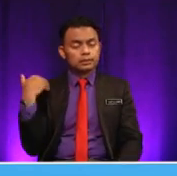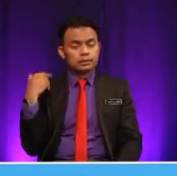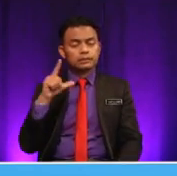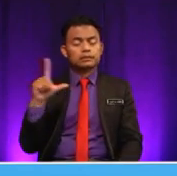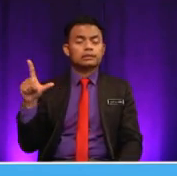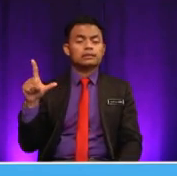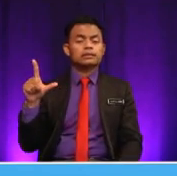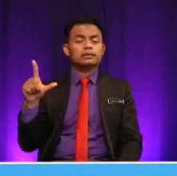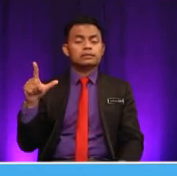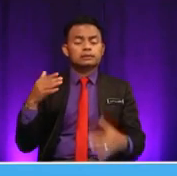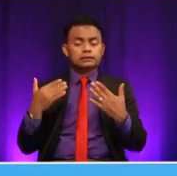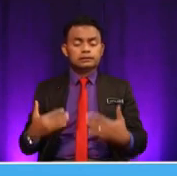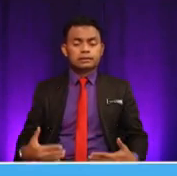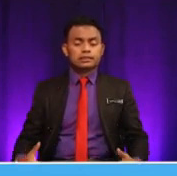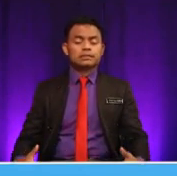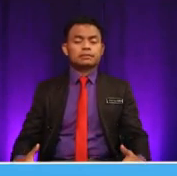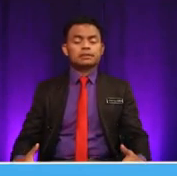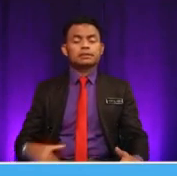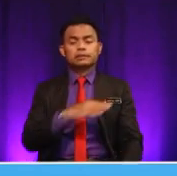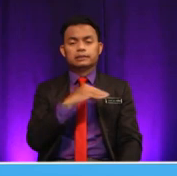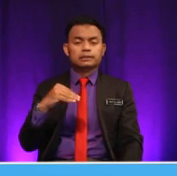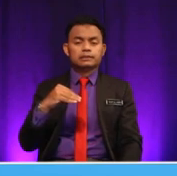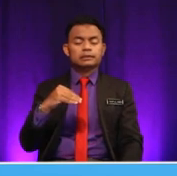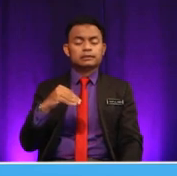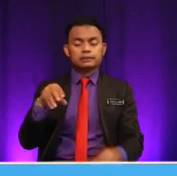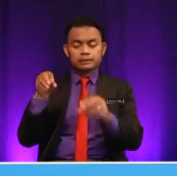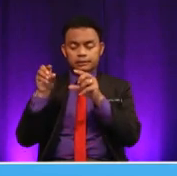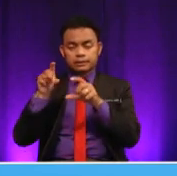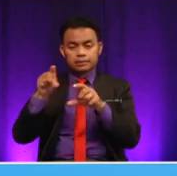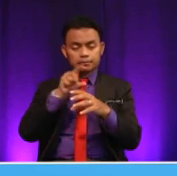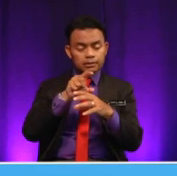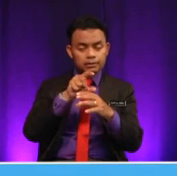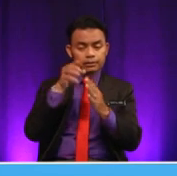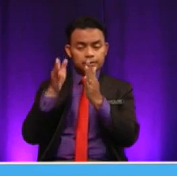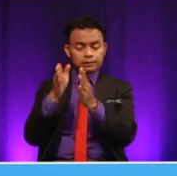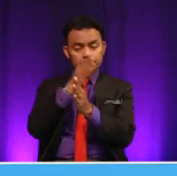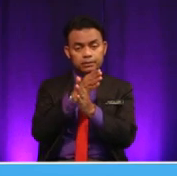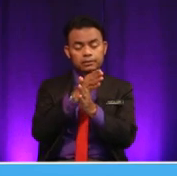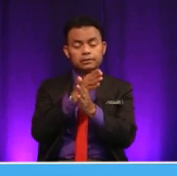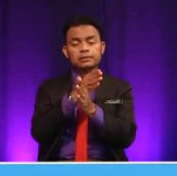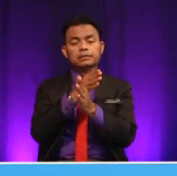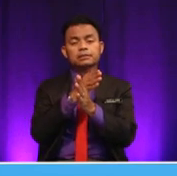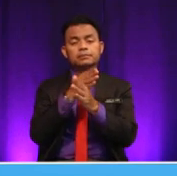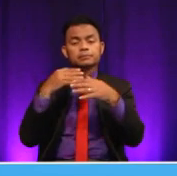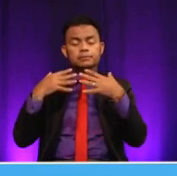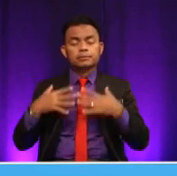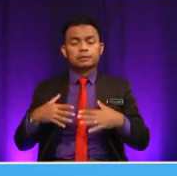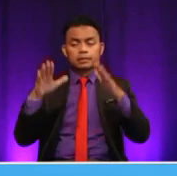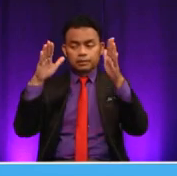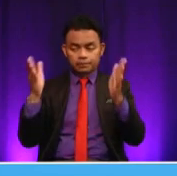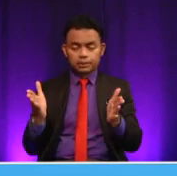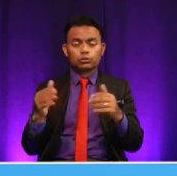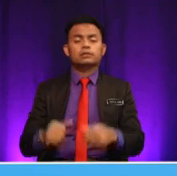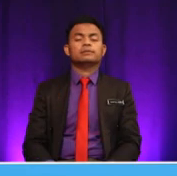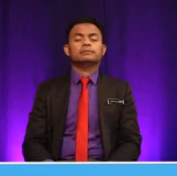pinggang pinggul Oke dan ini adalah 6 lah oke terus ini adalah komponen yang